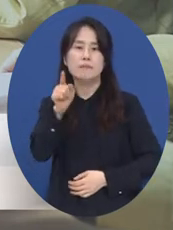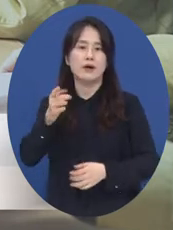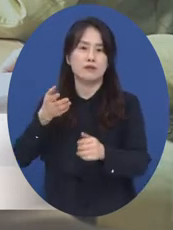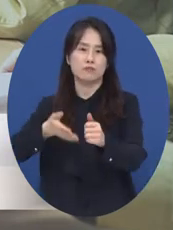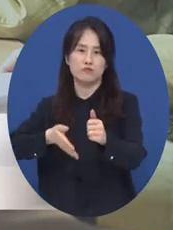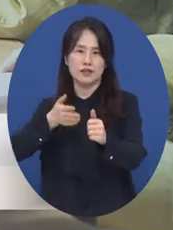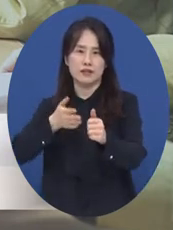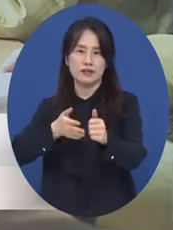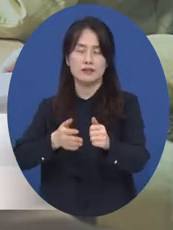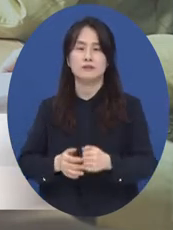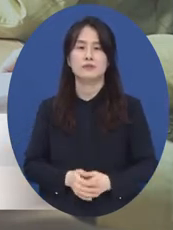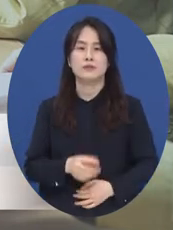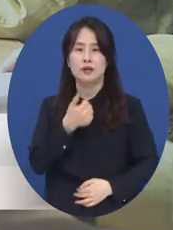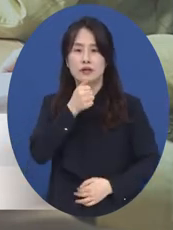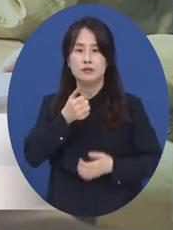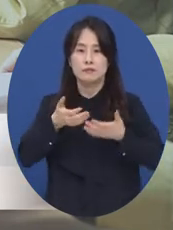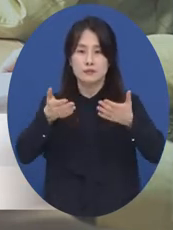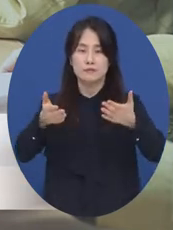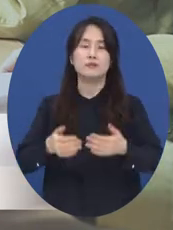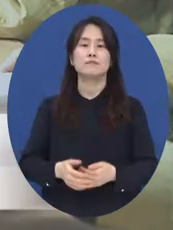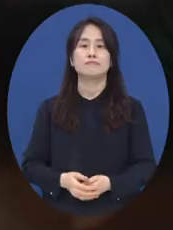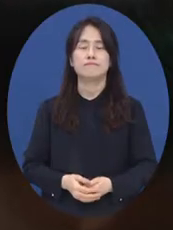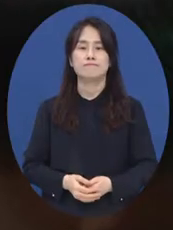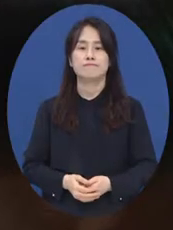자세한 내용 최창순 기자가 보도합니다.